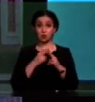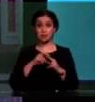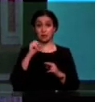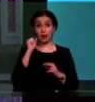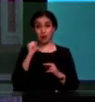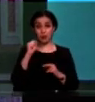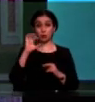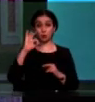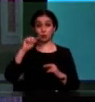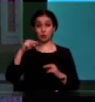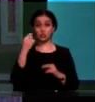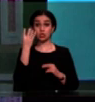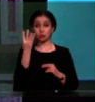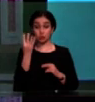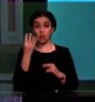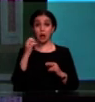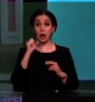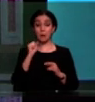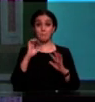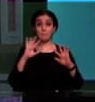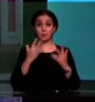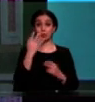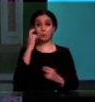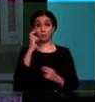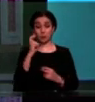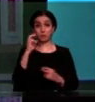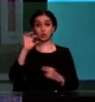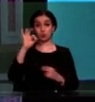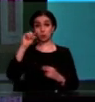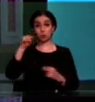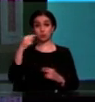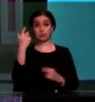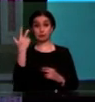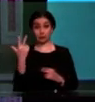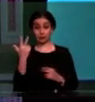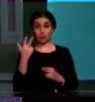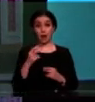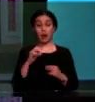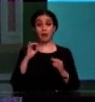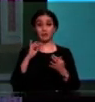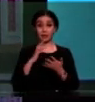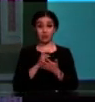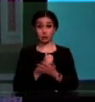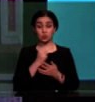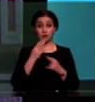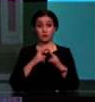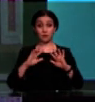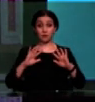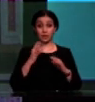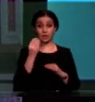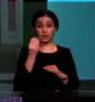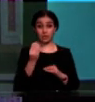– 0,4. Вероятность события Б – 0,3. Найти вероятность